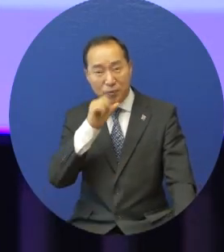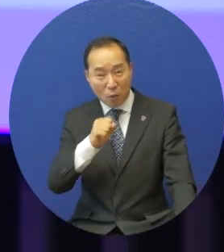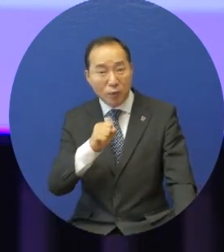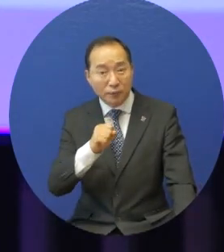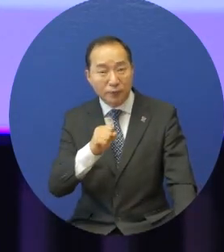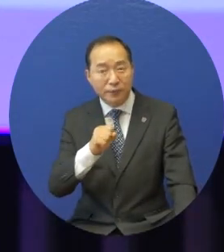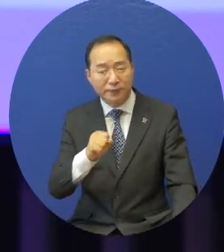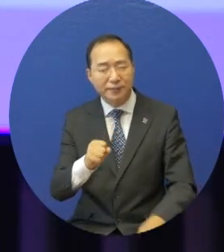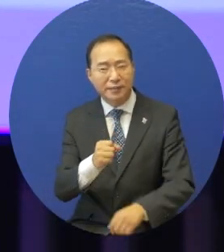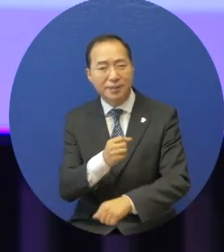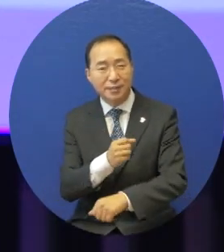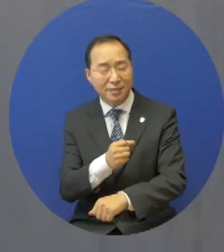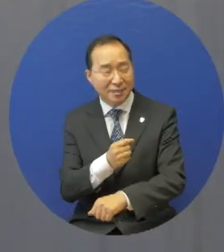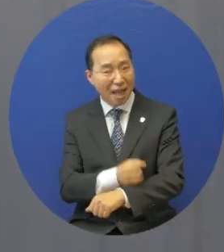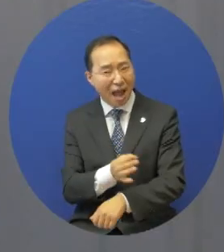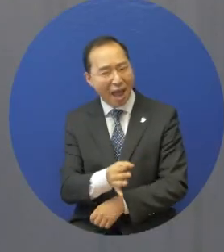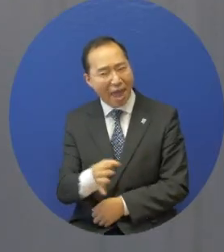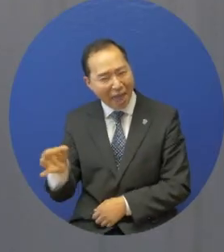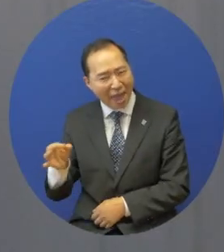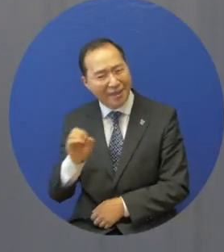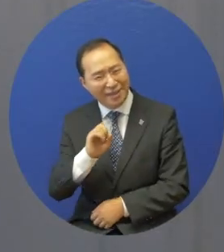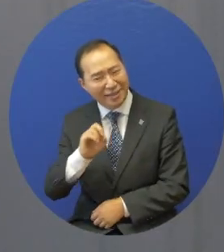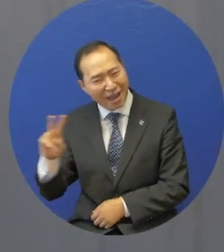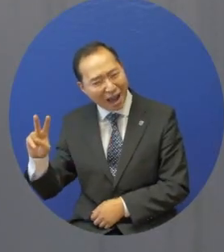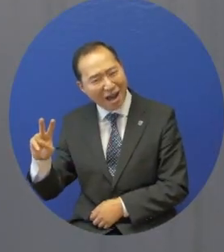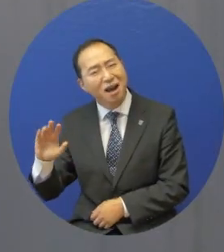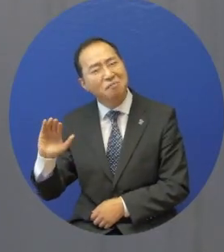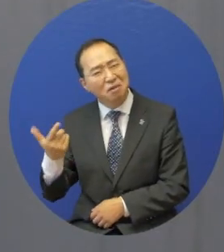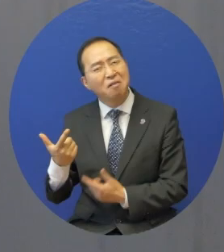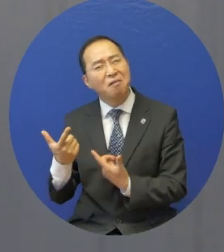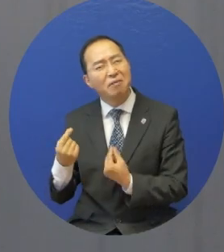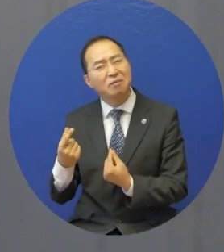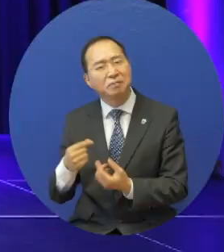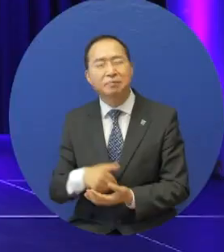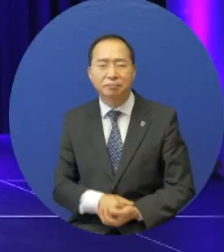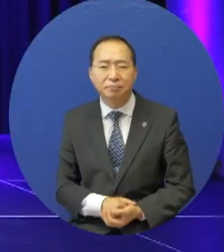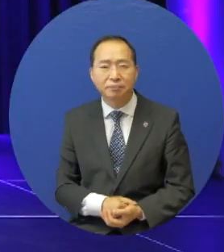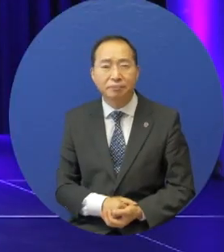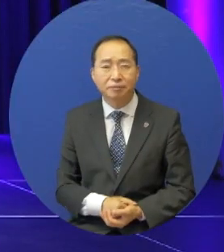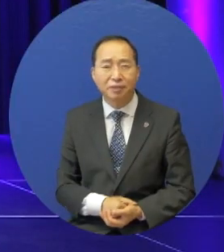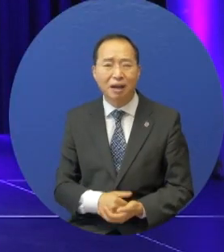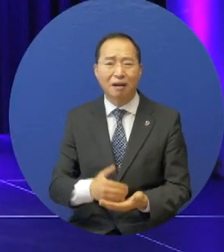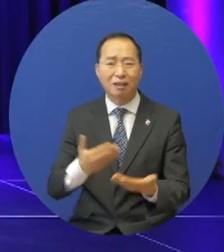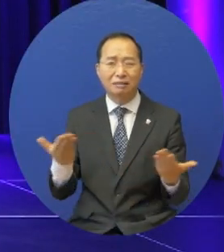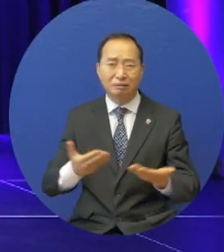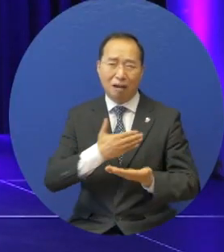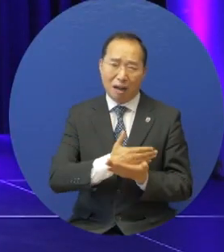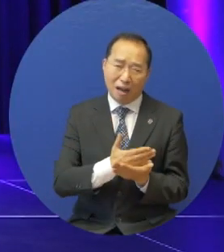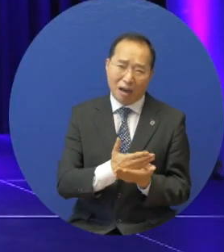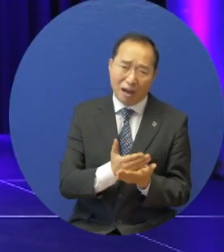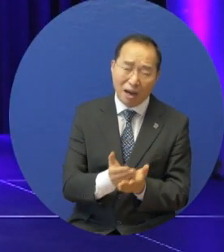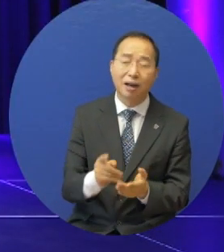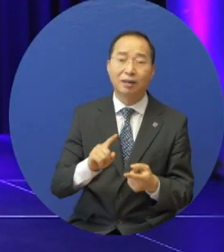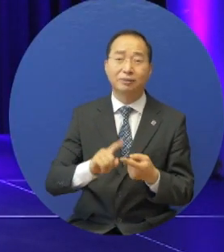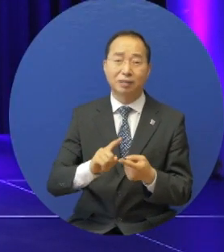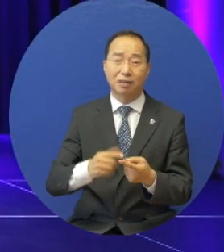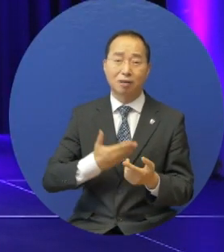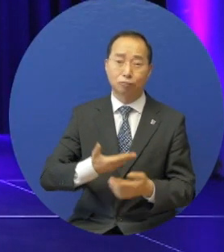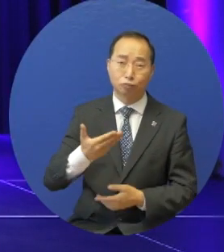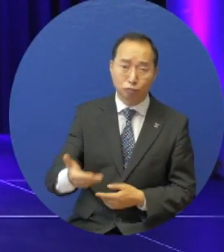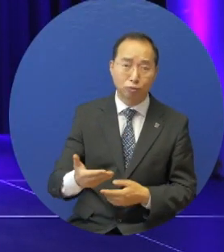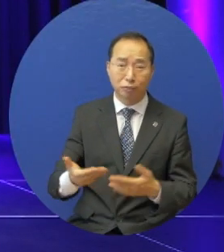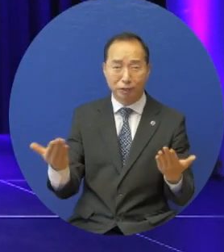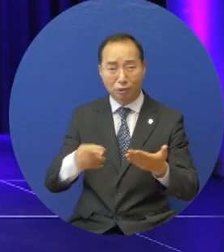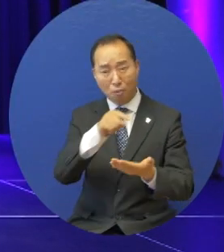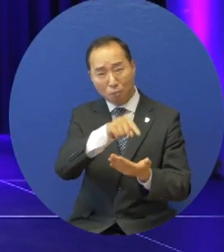좋은 어떤 사례를 해야 되지 않을까라고 하는 합리적인 추정은 가능해요. 네. 여러분에게 다양한 직업군과